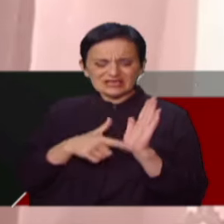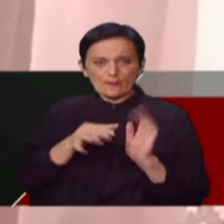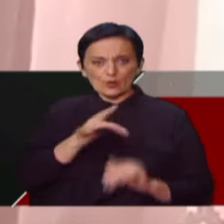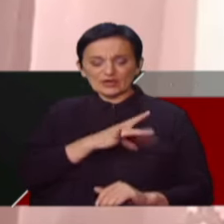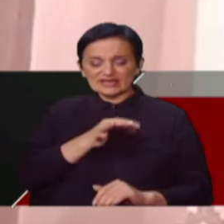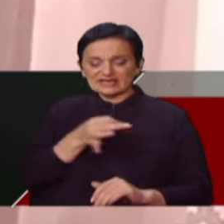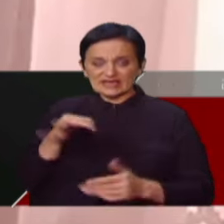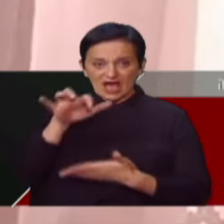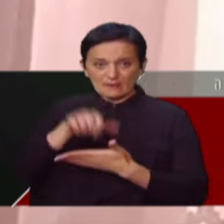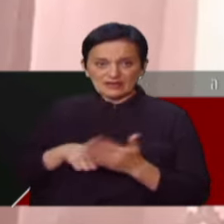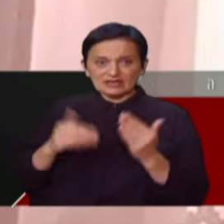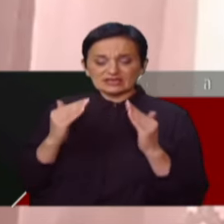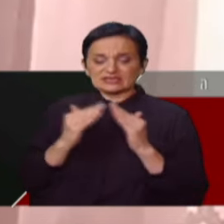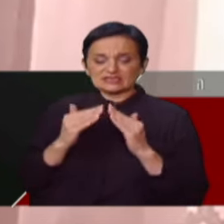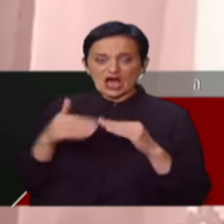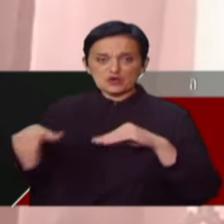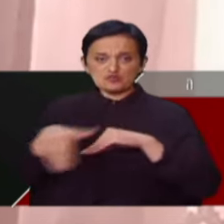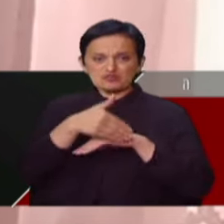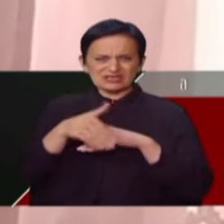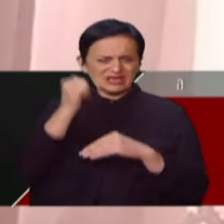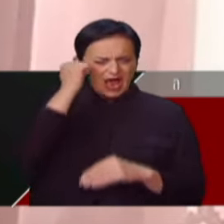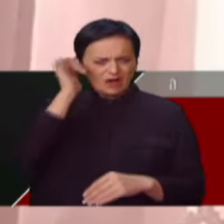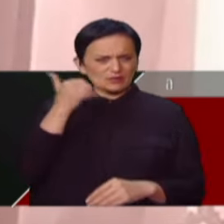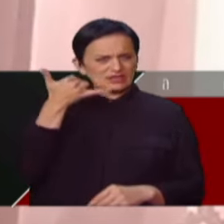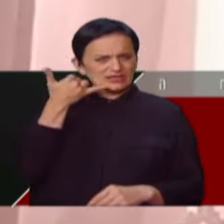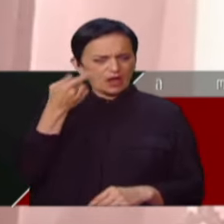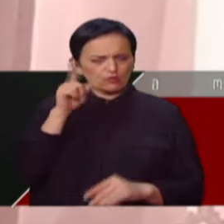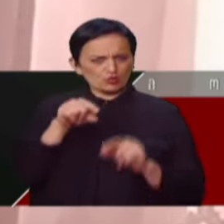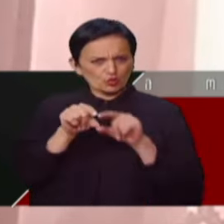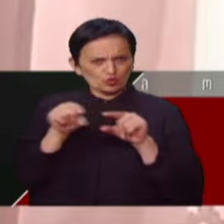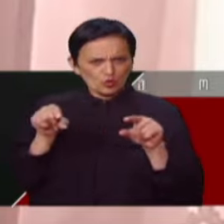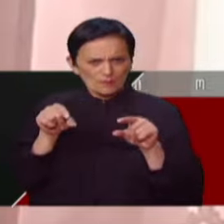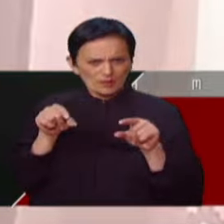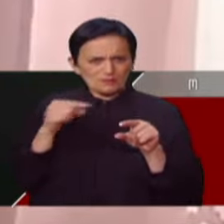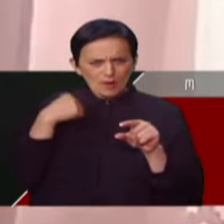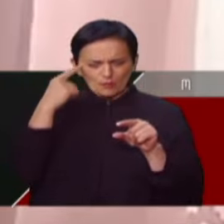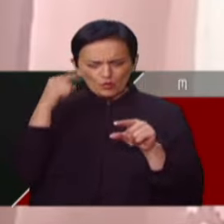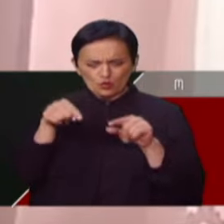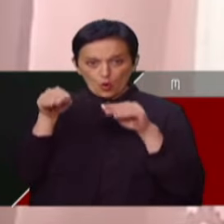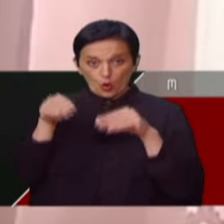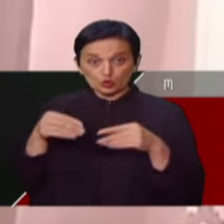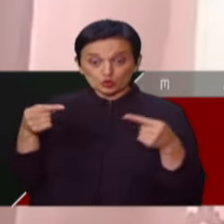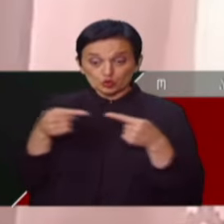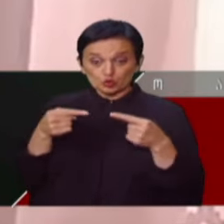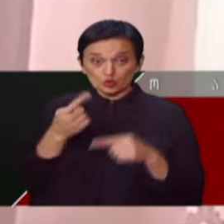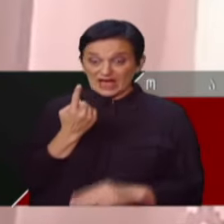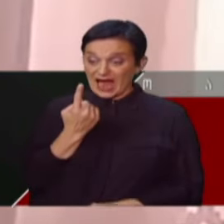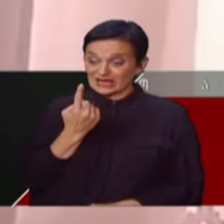ამისა, სახლის მისამართი აღარ მახსოვს ტელეფონის ნომერიც, მე მგონი ისება. და ზუსტად ერთ